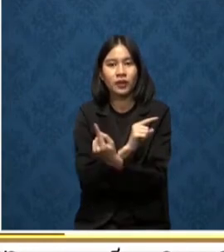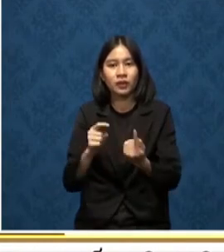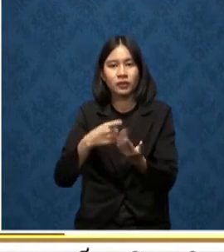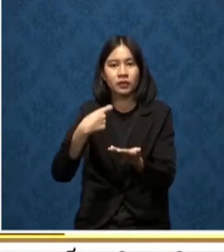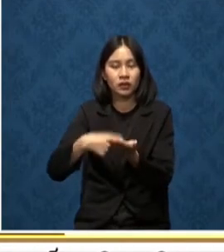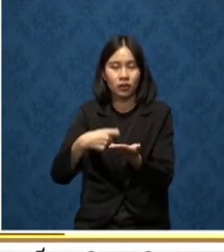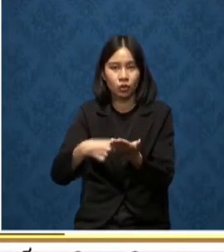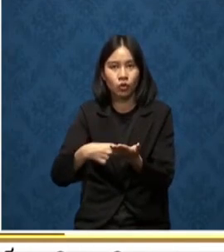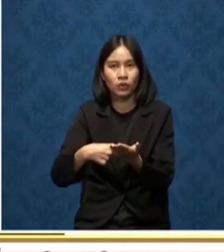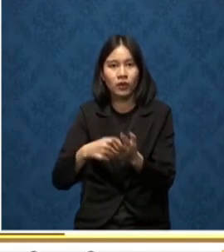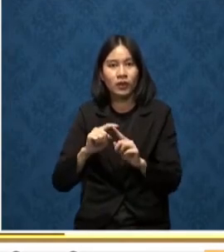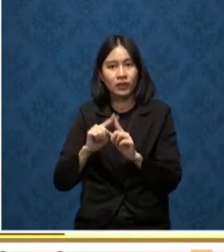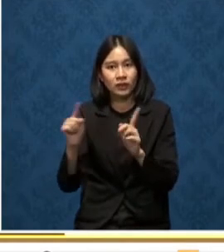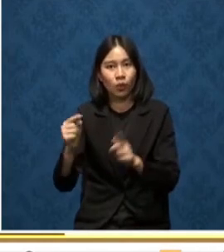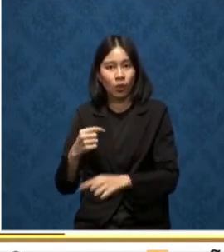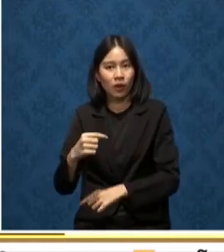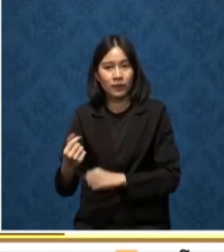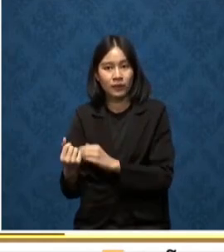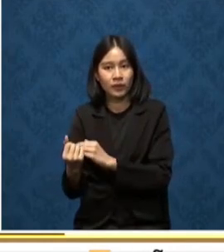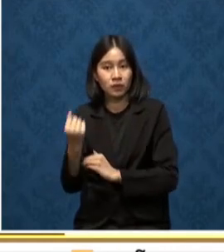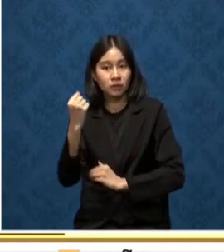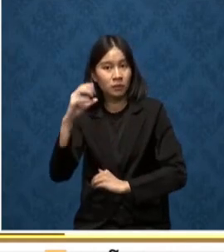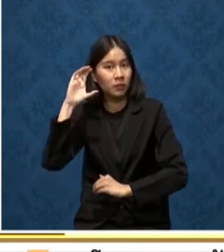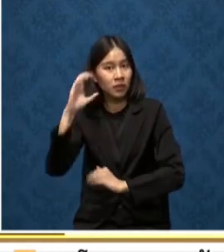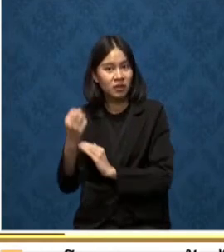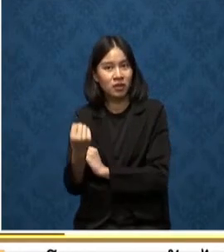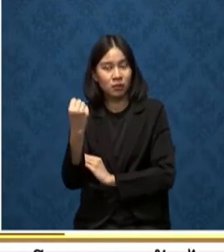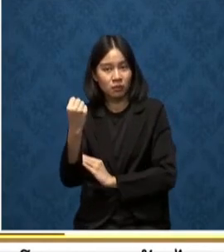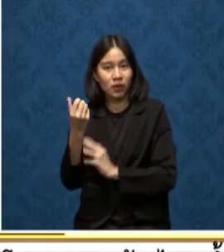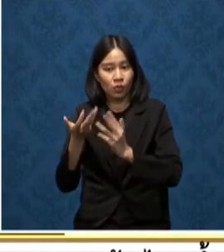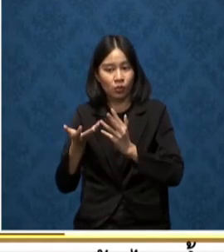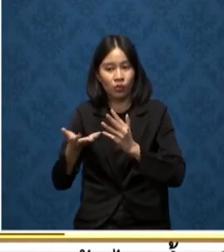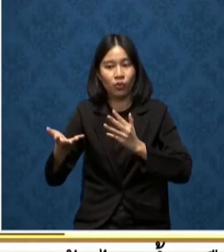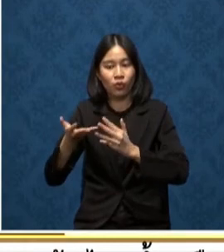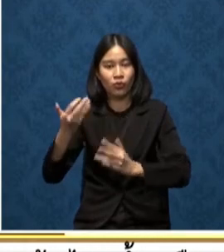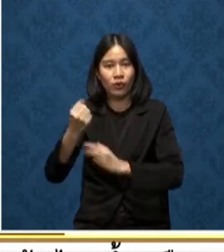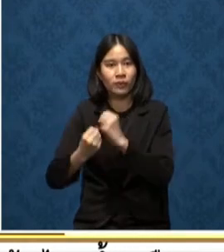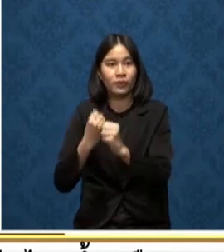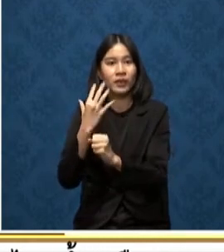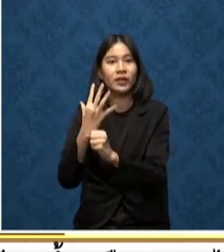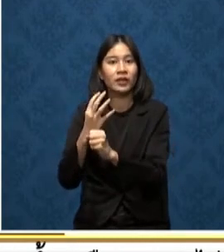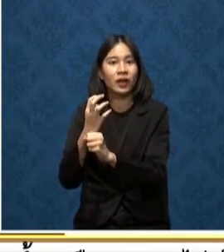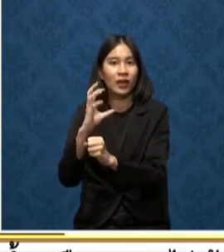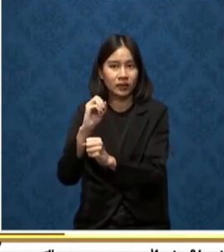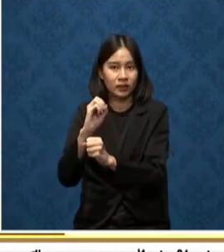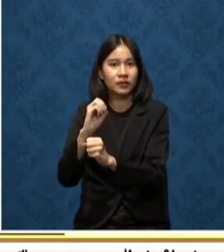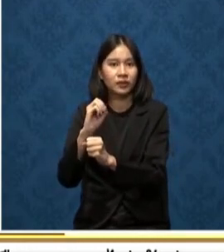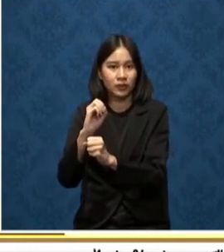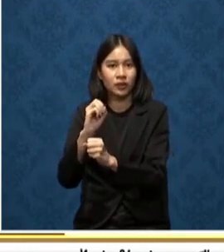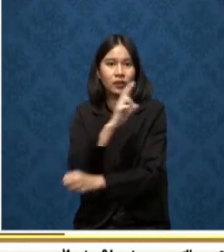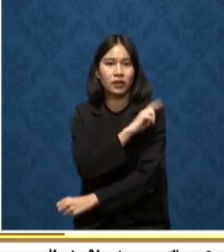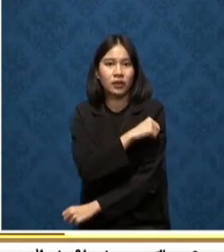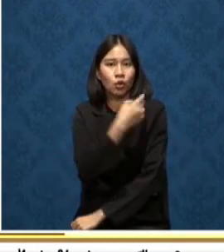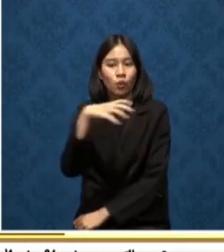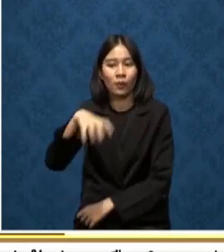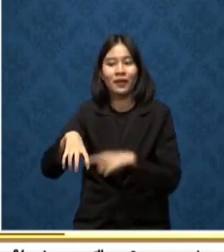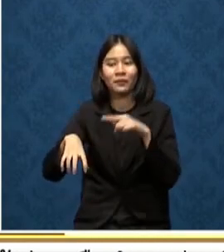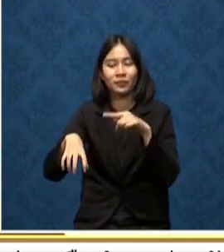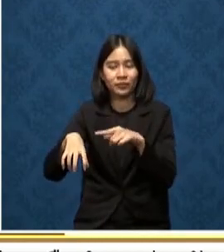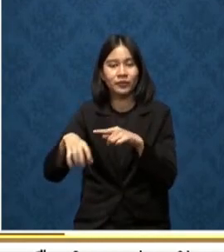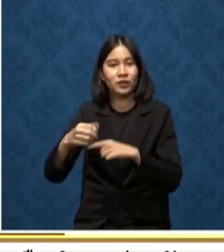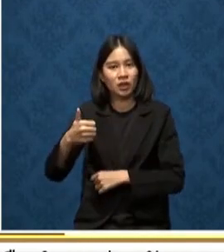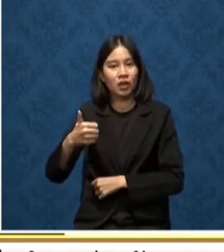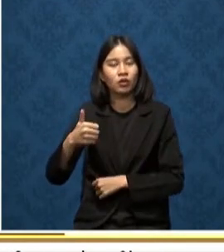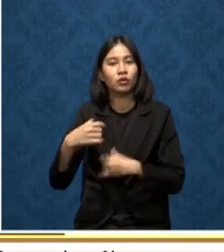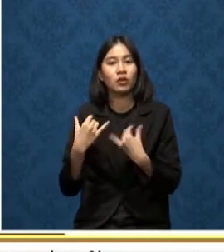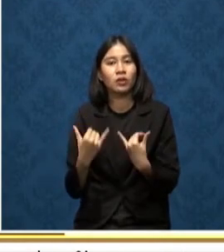แต่เขาจะสามารถสรางความเชื่อมนระยกระดับร้างไรได้ในระยะเวลา 50 ปี ที่เกิดข้นที่รวแนปกแง 2นี่